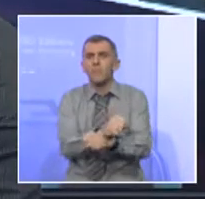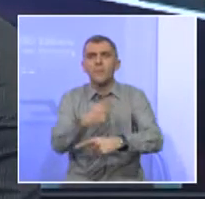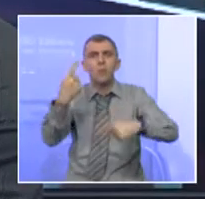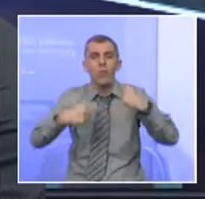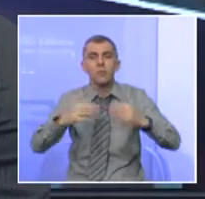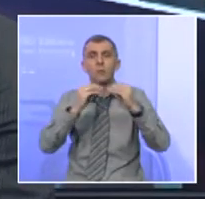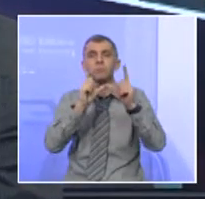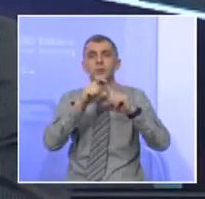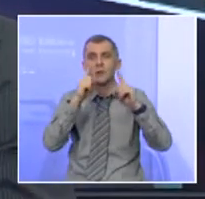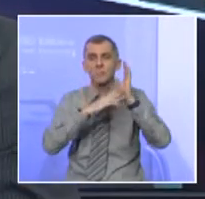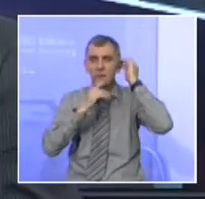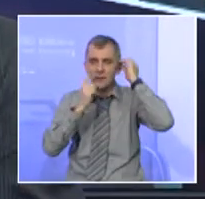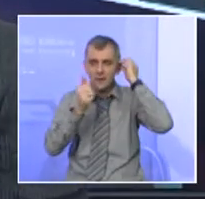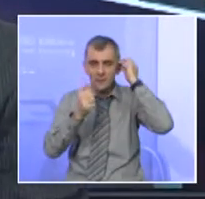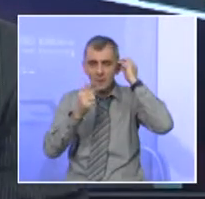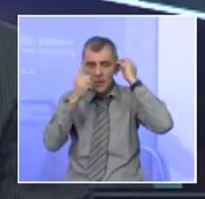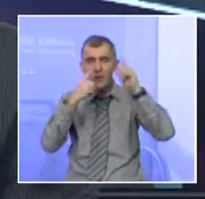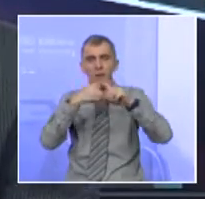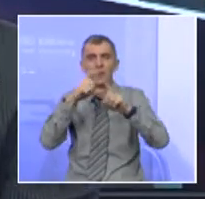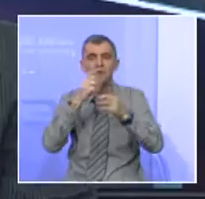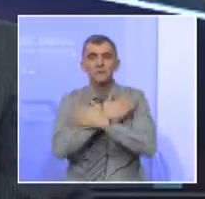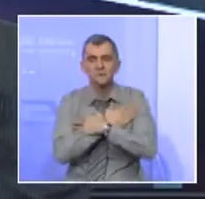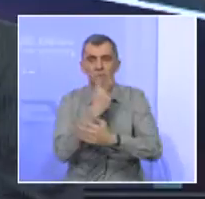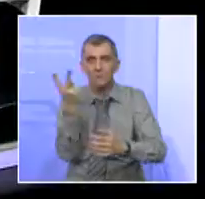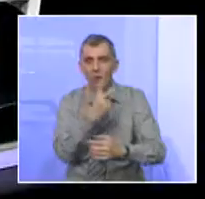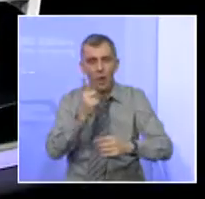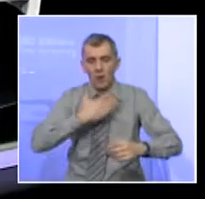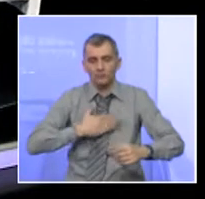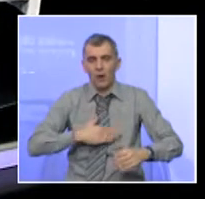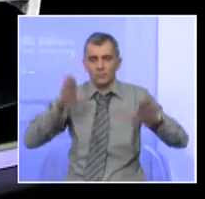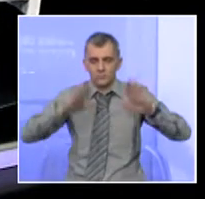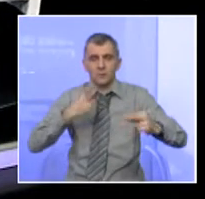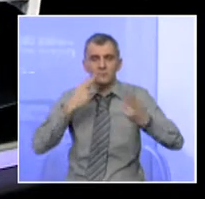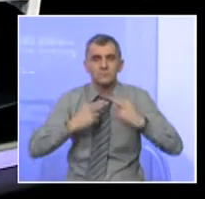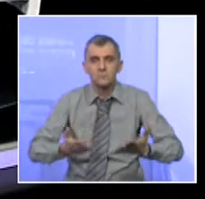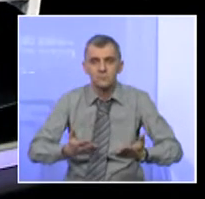Budimira i dva HDZ-a koji ne žele da sjednu za isti stoj da riješe stvar. Odnosno da i pored